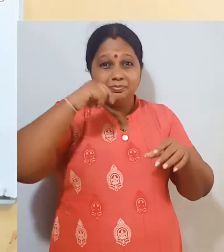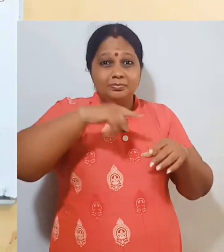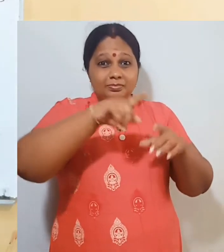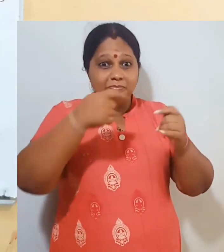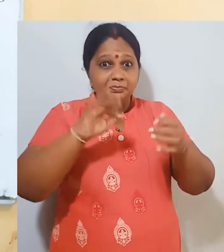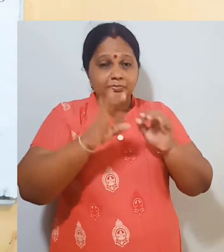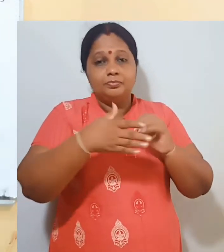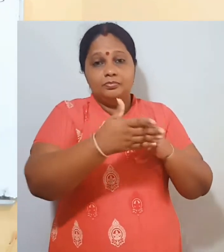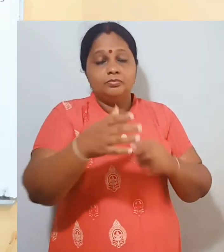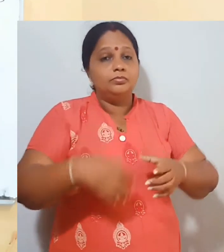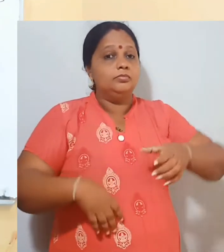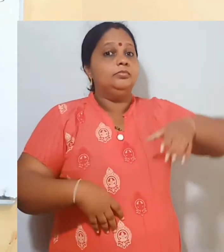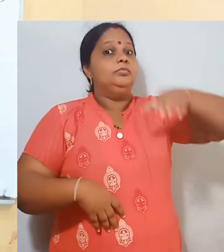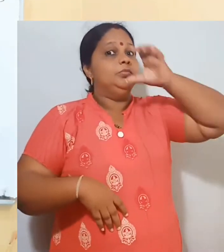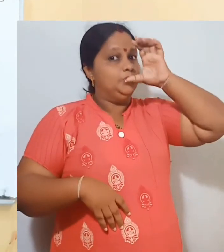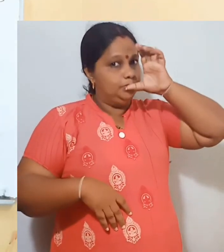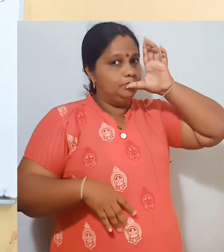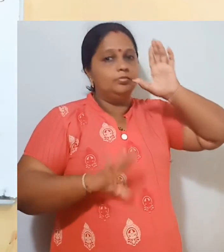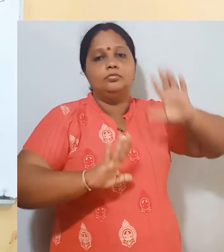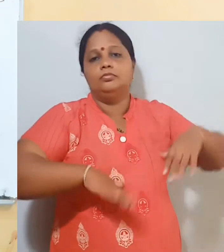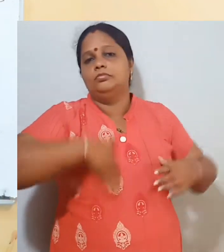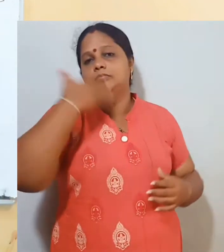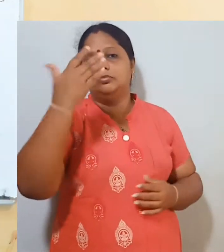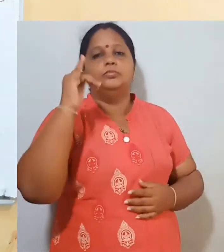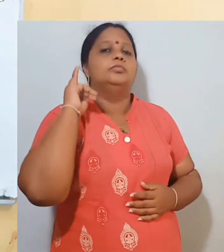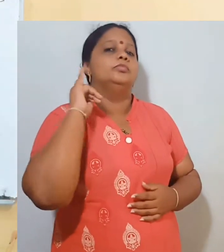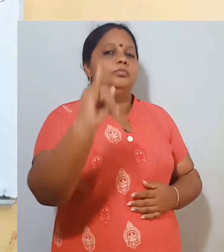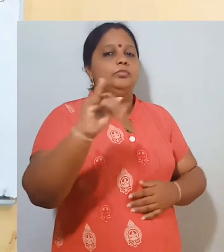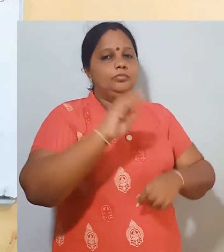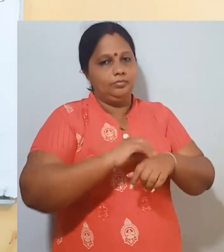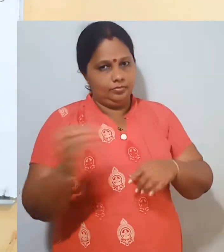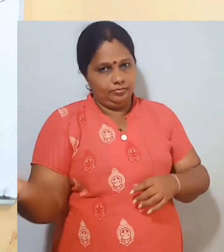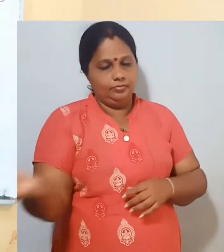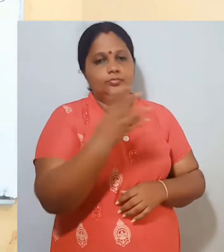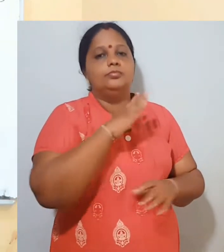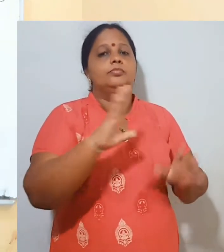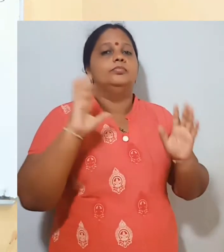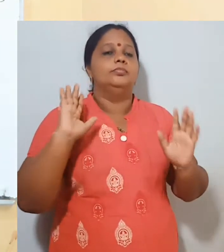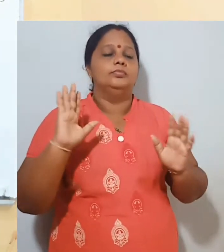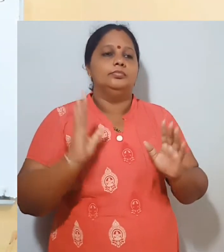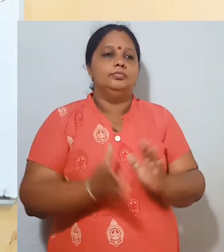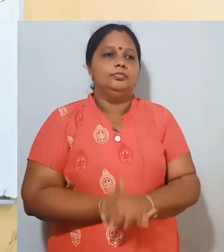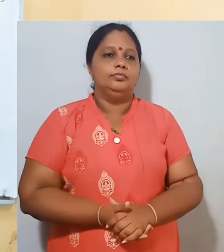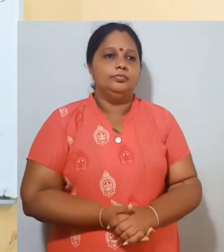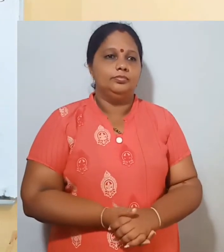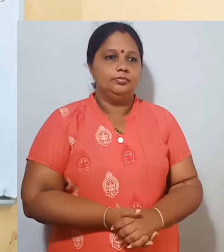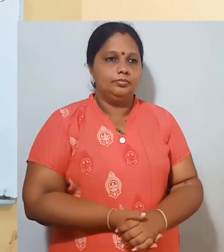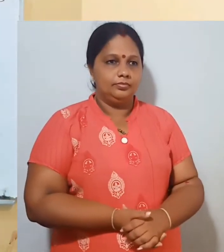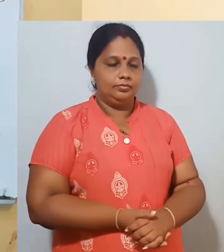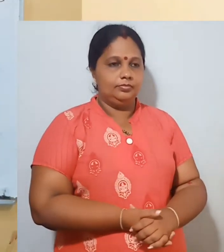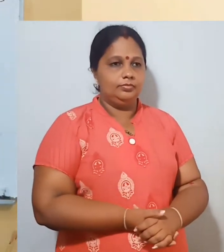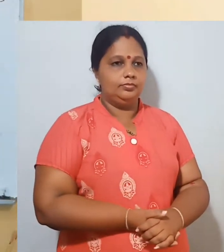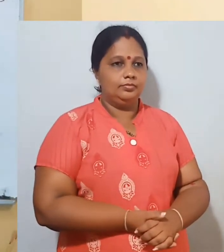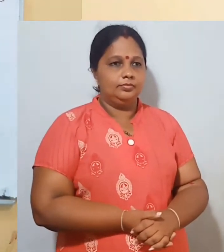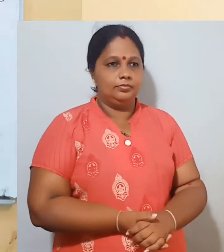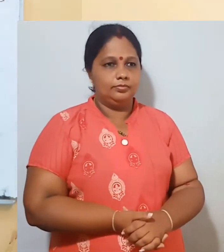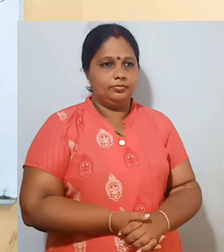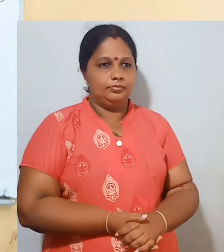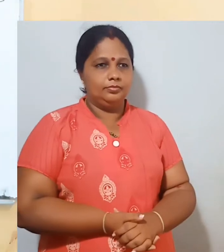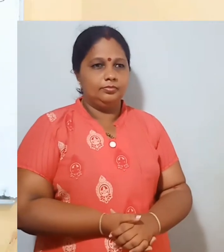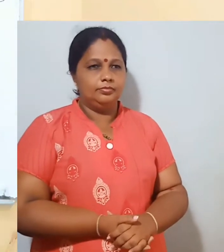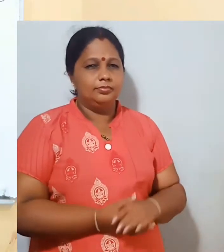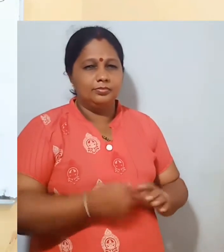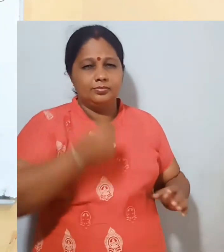குடிச்சாங்கன்னு சொல்லிச்சுன்னா அவங்கள சத்தி எடுக்க வைக்க கூடாது. அவங்கள ஹாஸ்பிட்டலுக்கு கொண்டு சேர்க்க வேணும். ரைட். மற்றது வந்து ரசாயன